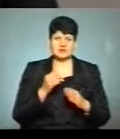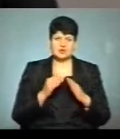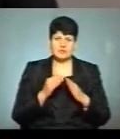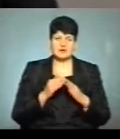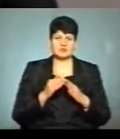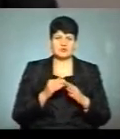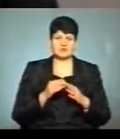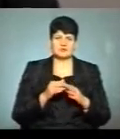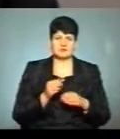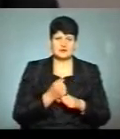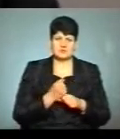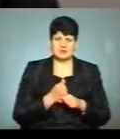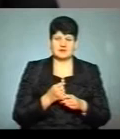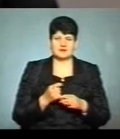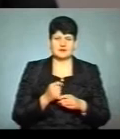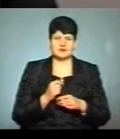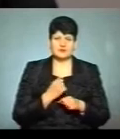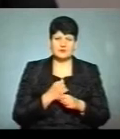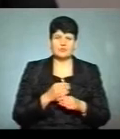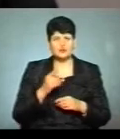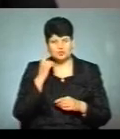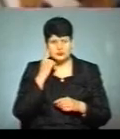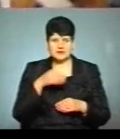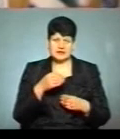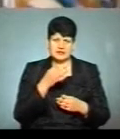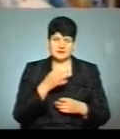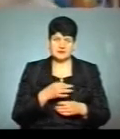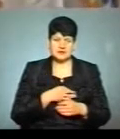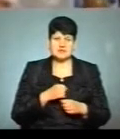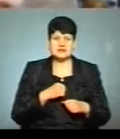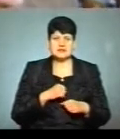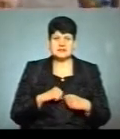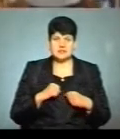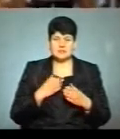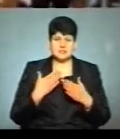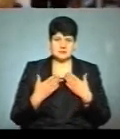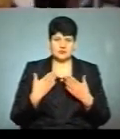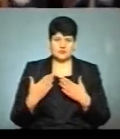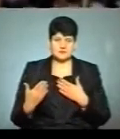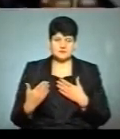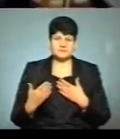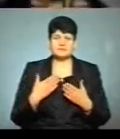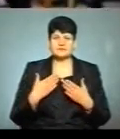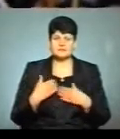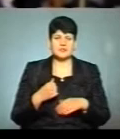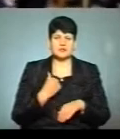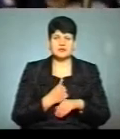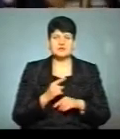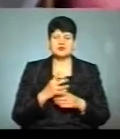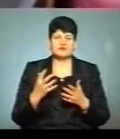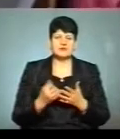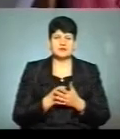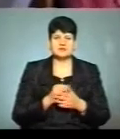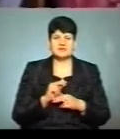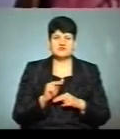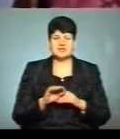зробив. Подумати і дати відповідь. Ну, стараємося спілкуватися. Спілкування – головне, чого вдалося навчити